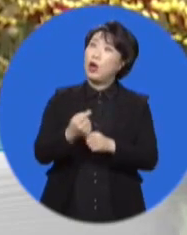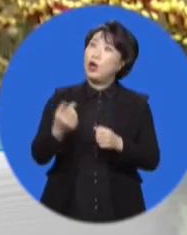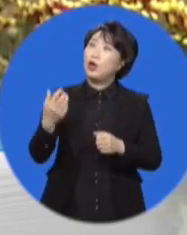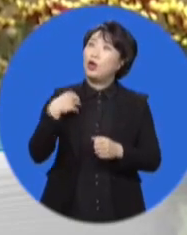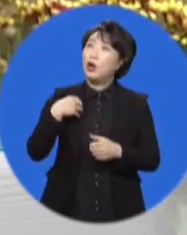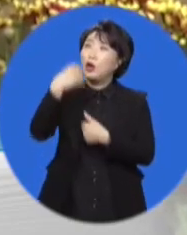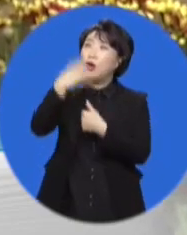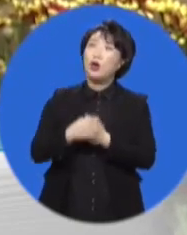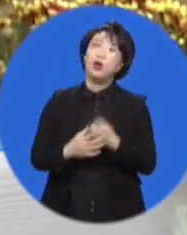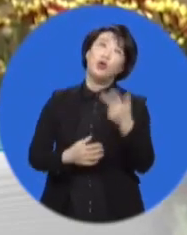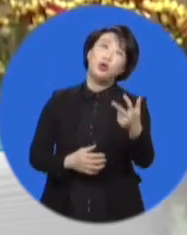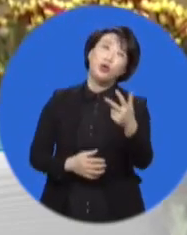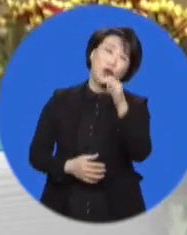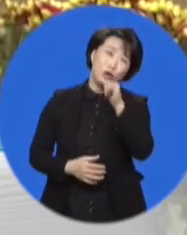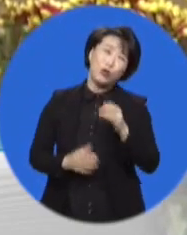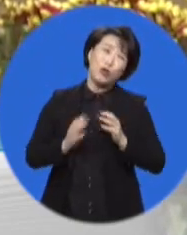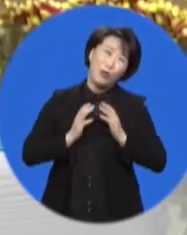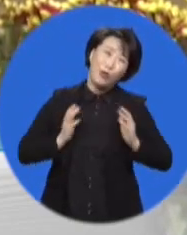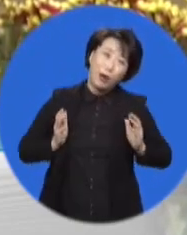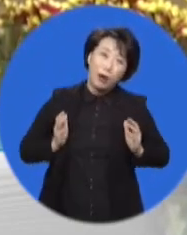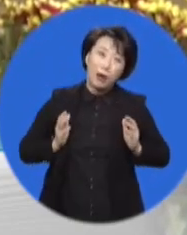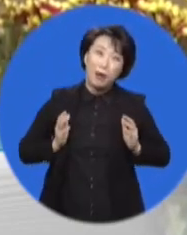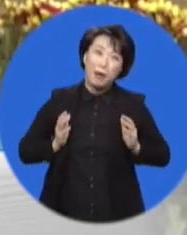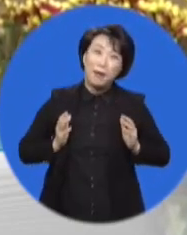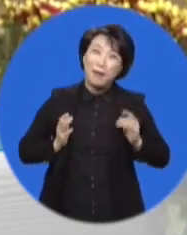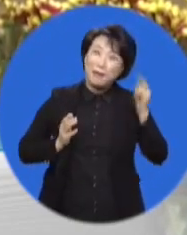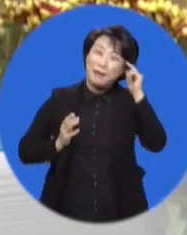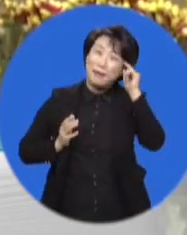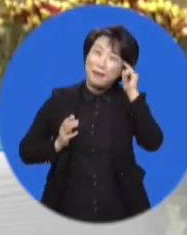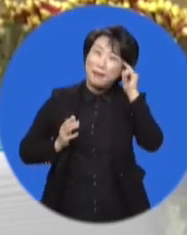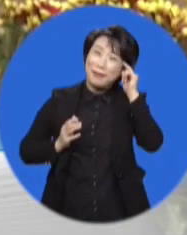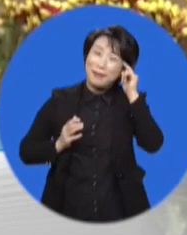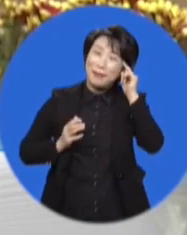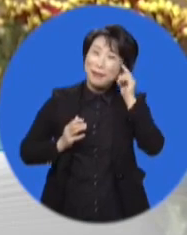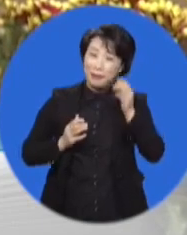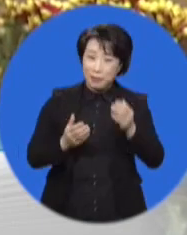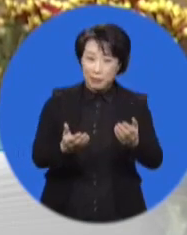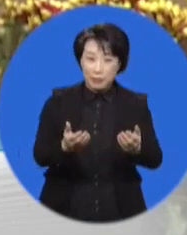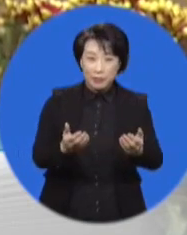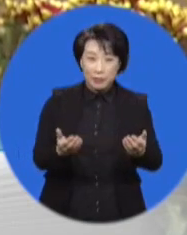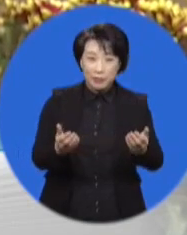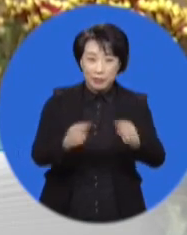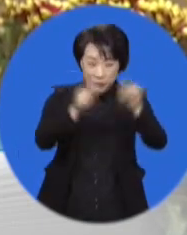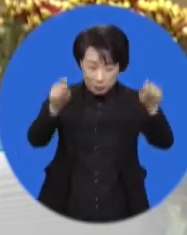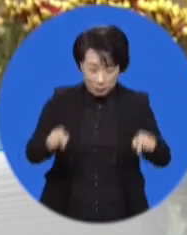나에게 맡겼는데 내가 가만히 직분을 받아들고 보니까